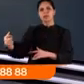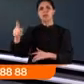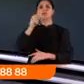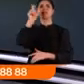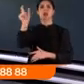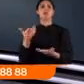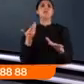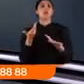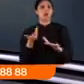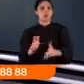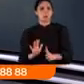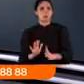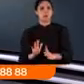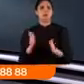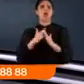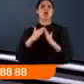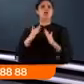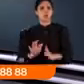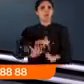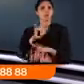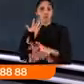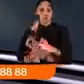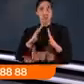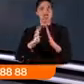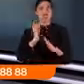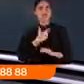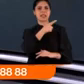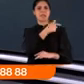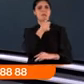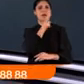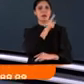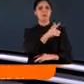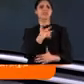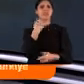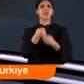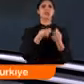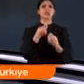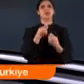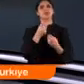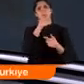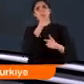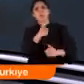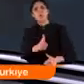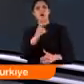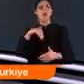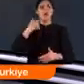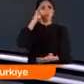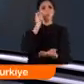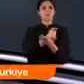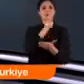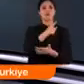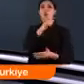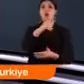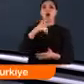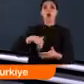pek yanaşmadı. Daireden çıkmadı. Evin sahibi olan kişi de kendi uğraşmamak için avukata başvurdu. O tuttuğu